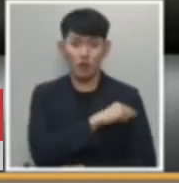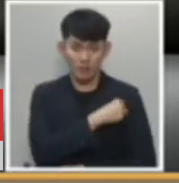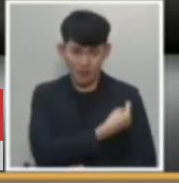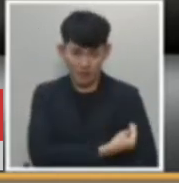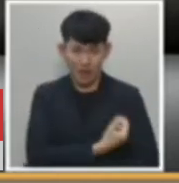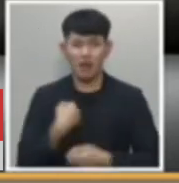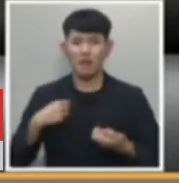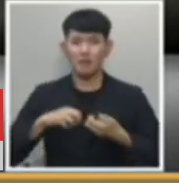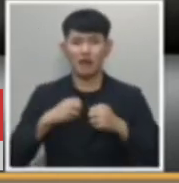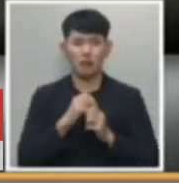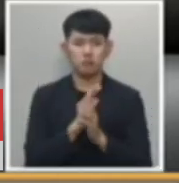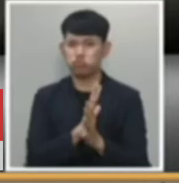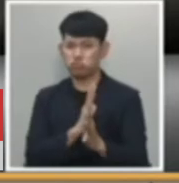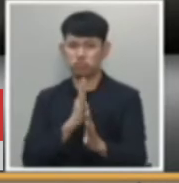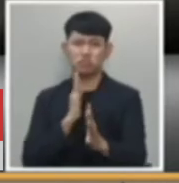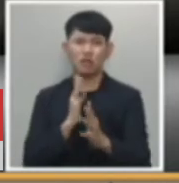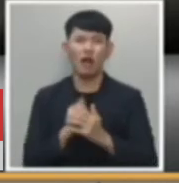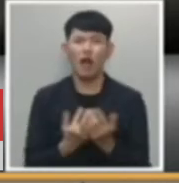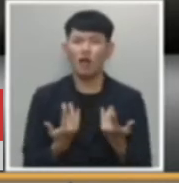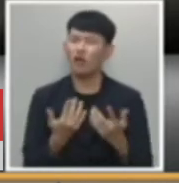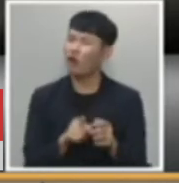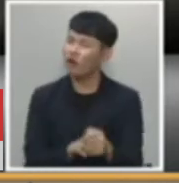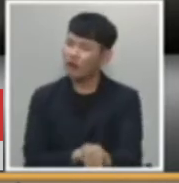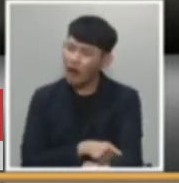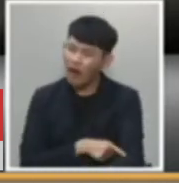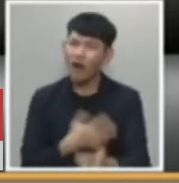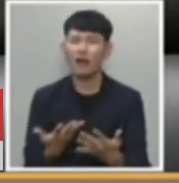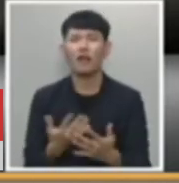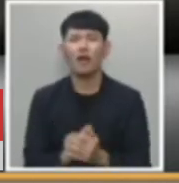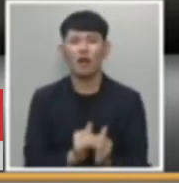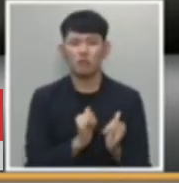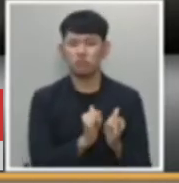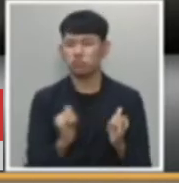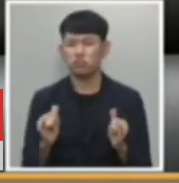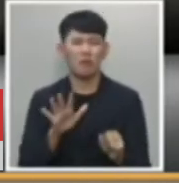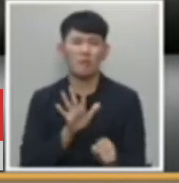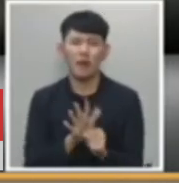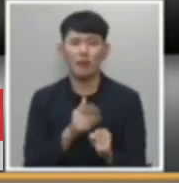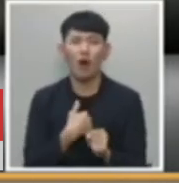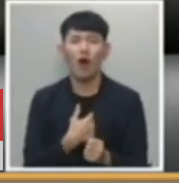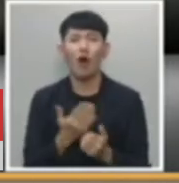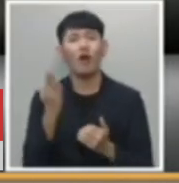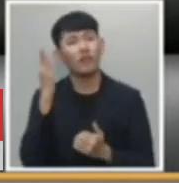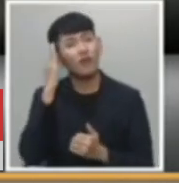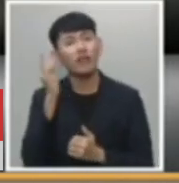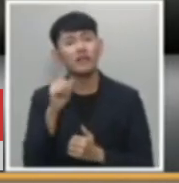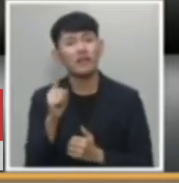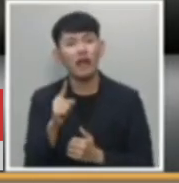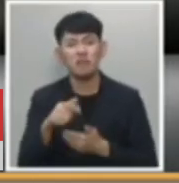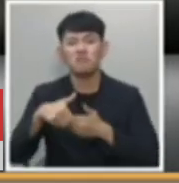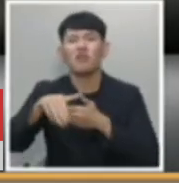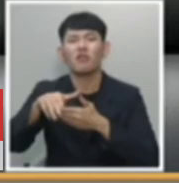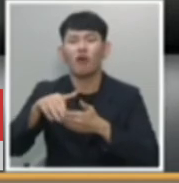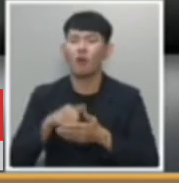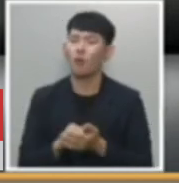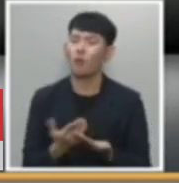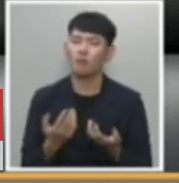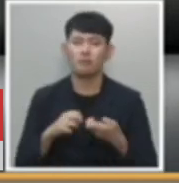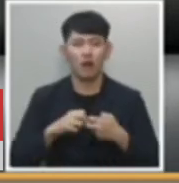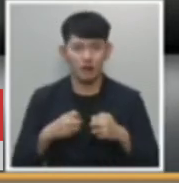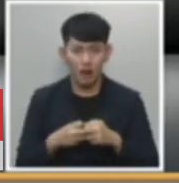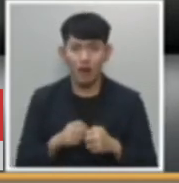ารอคิวนานเตียงไม่พอต้องไปนอนที่ระเบียงเนี้ยนะครับซึ่งอันนี้นะครับถ้าเราเนี่ยได้งบจ